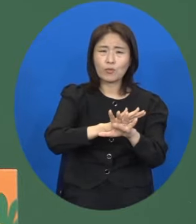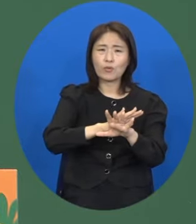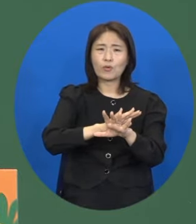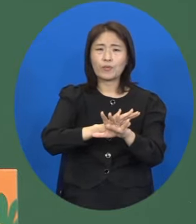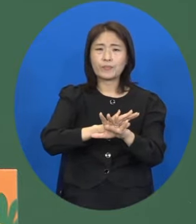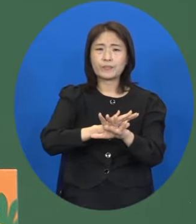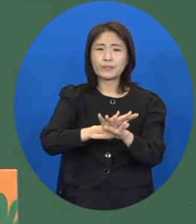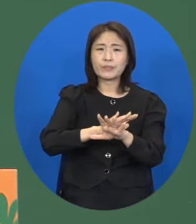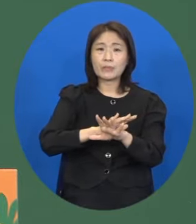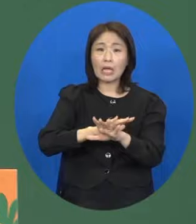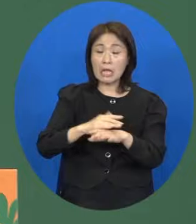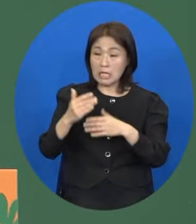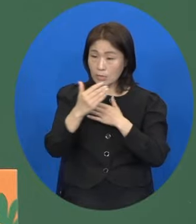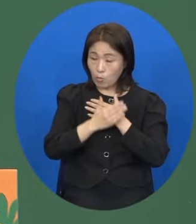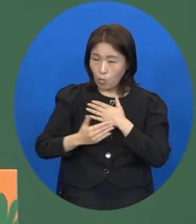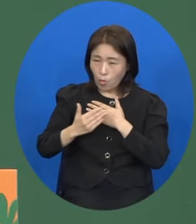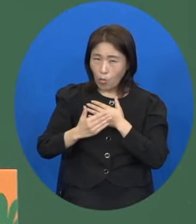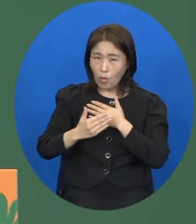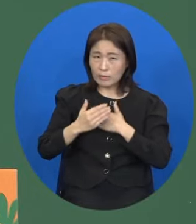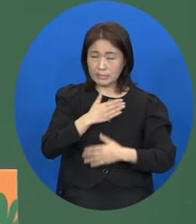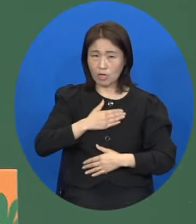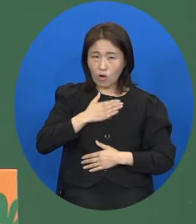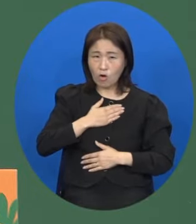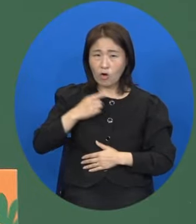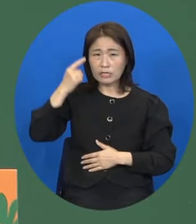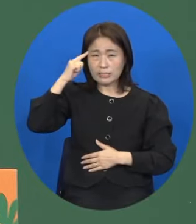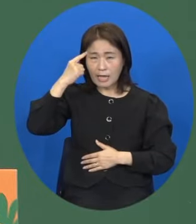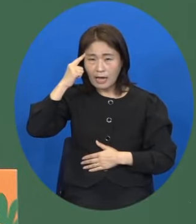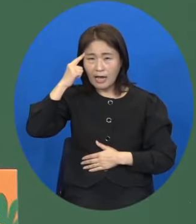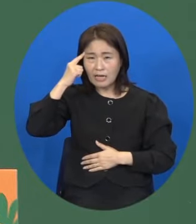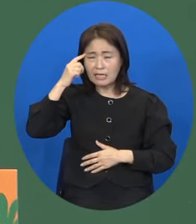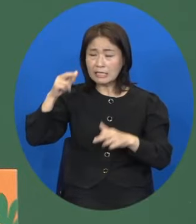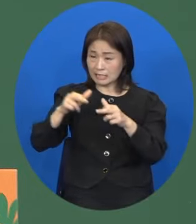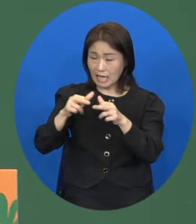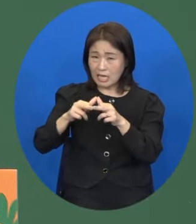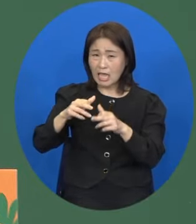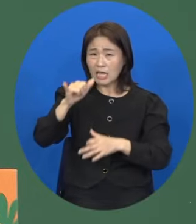아니라 신체적, 정신적, 정서적 장애가 있을지라도